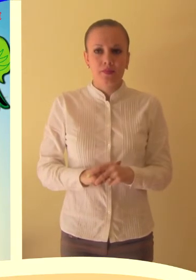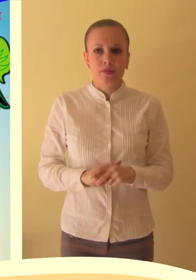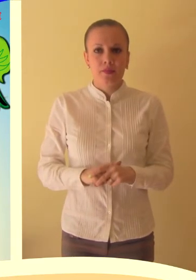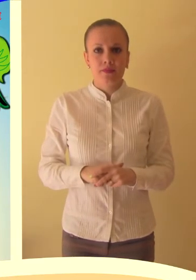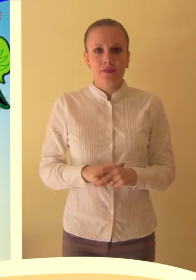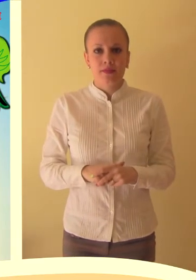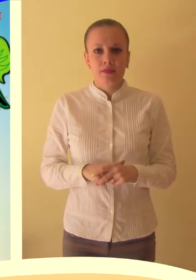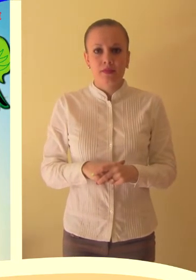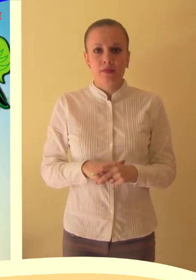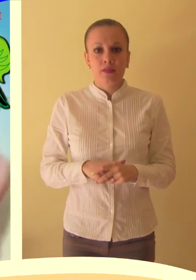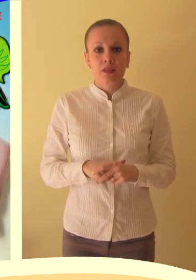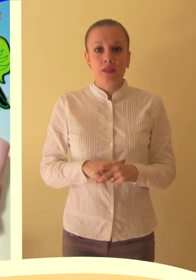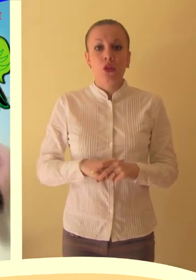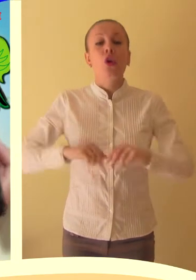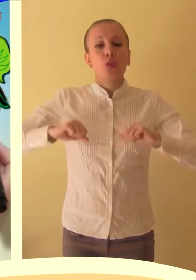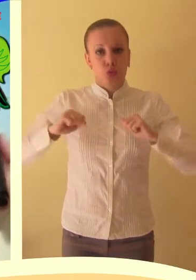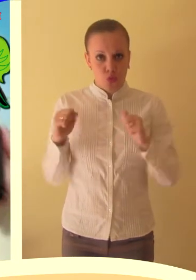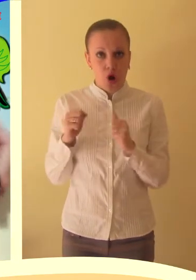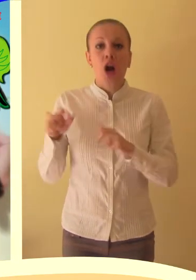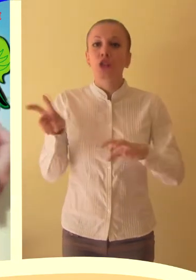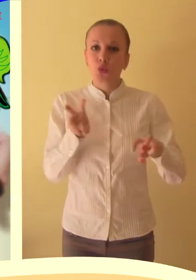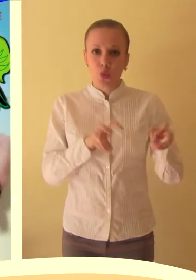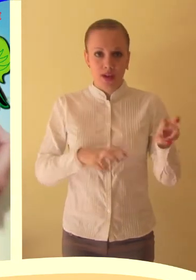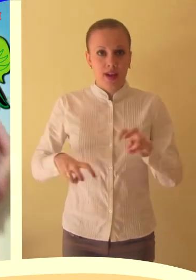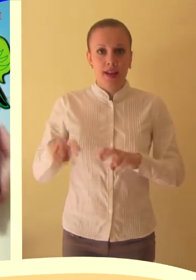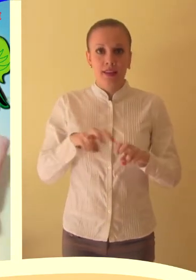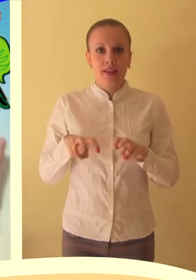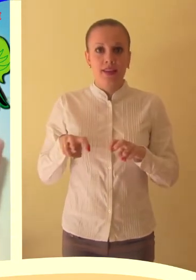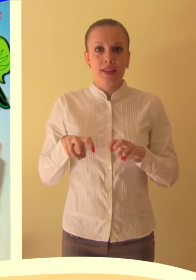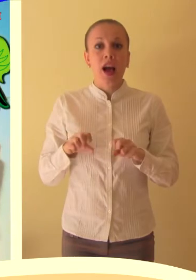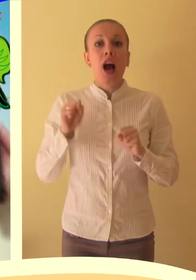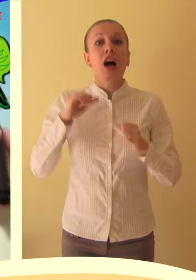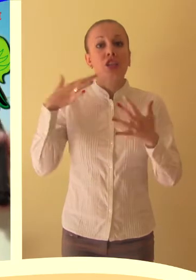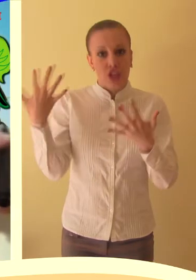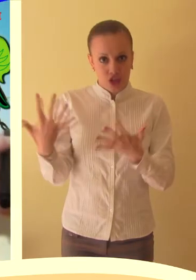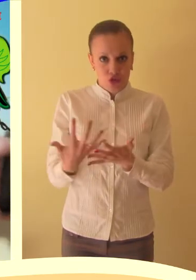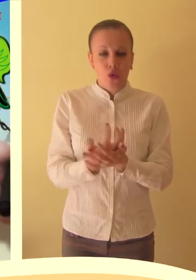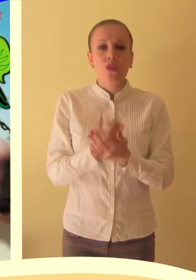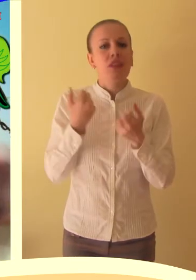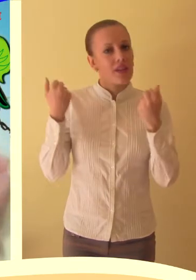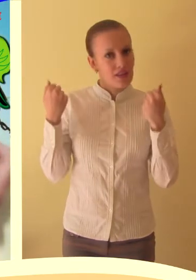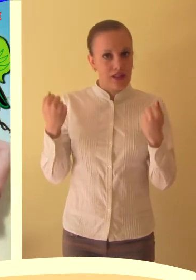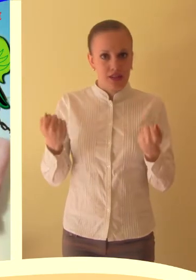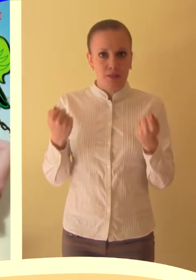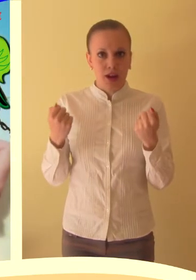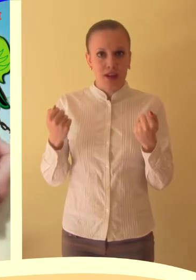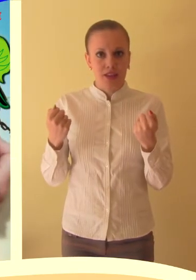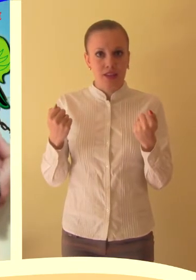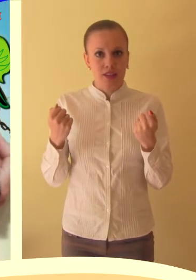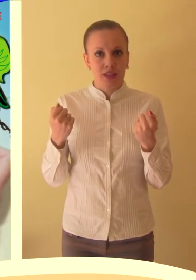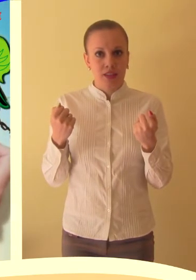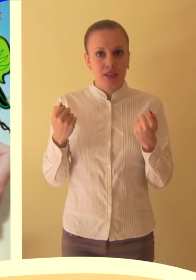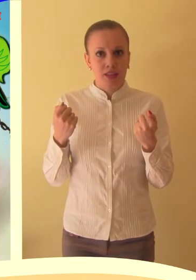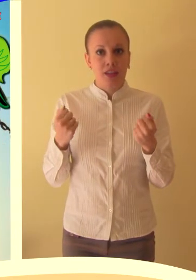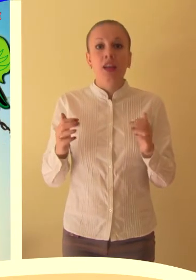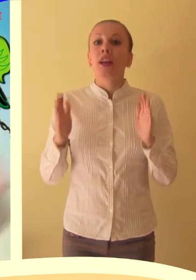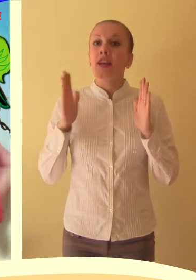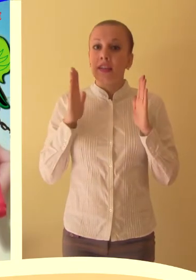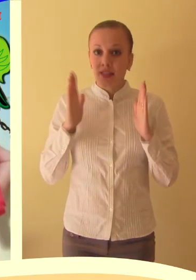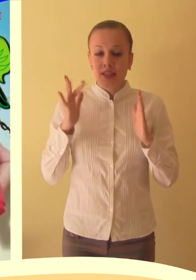мети Друга шукай, а знай шо?